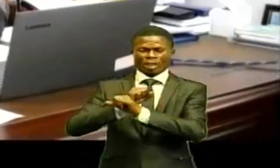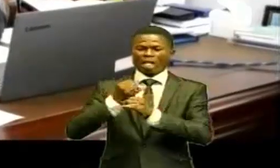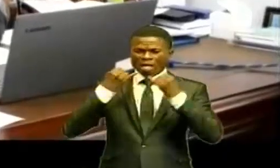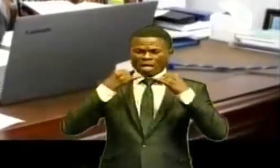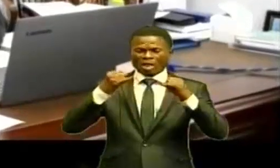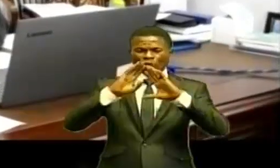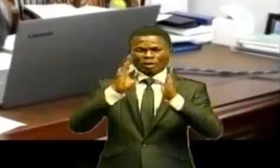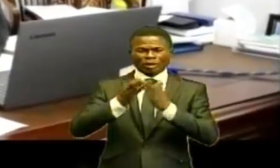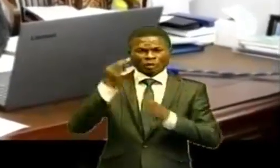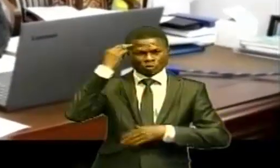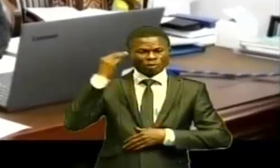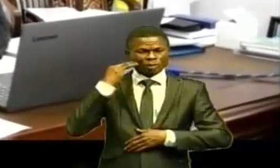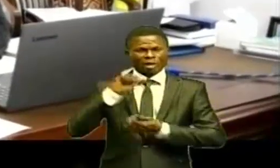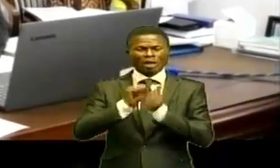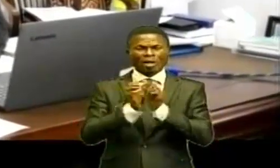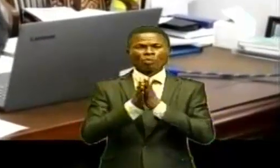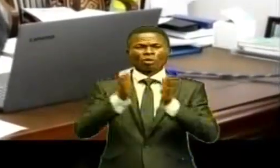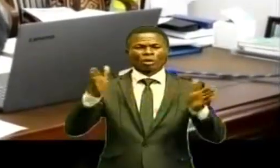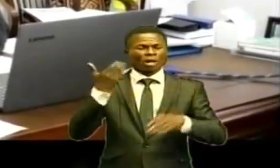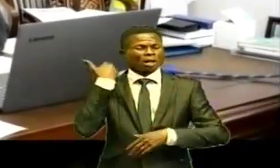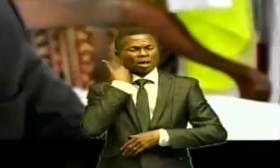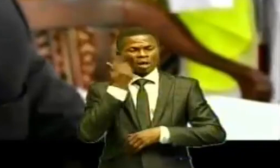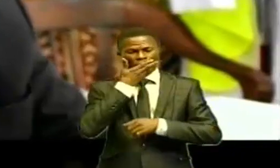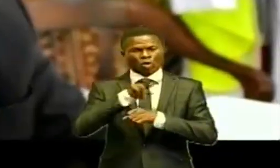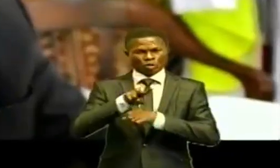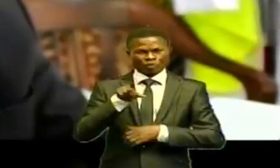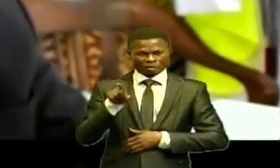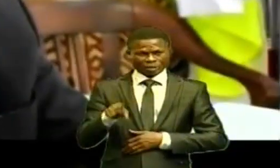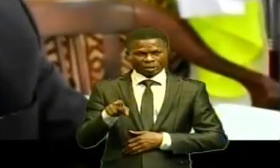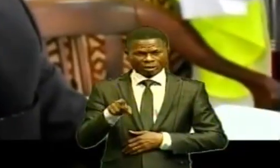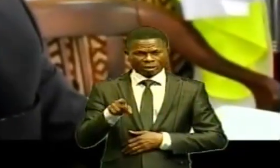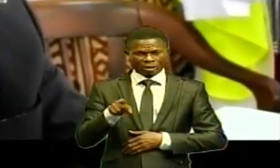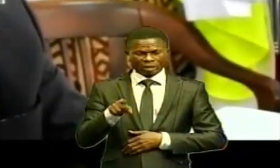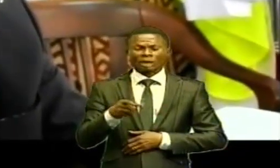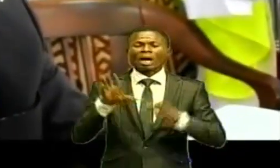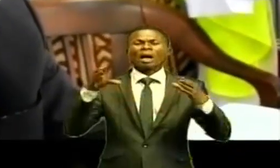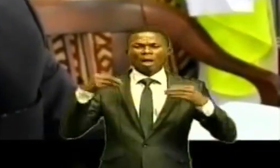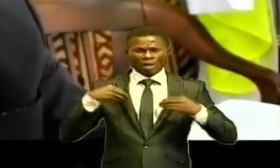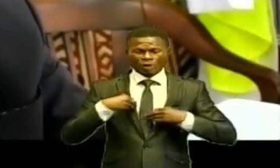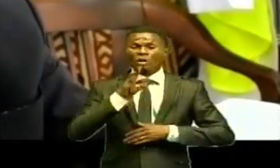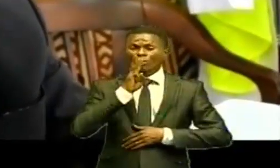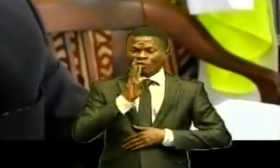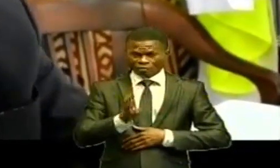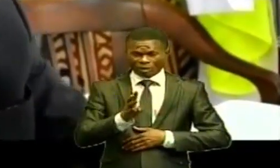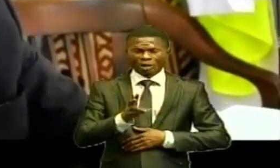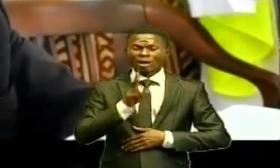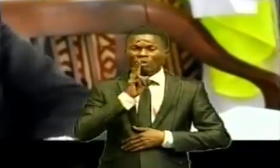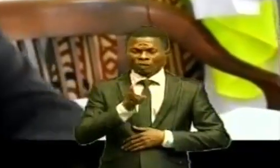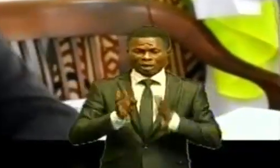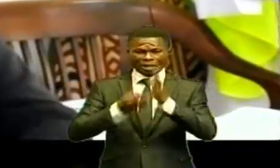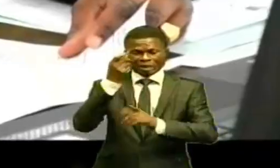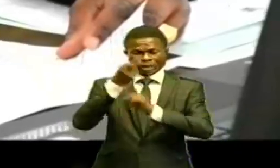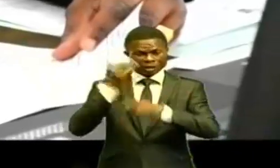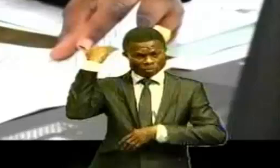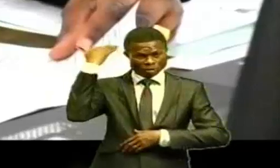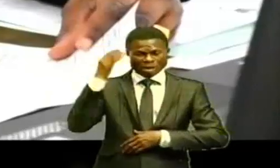le Conseil de la situation globale de la pandémie à COVID-19. Il a confirmé la survenue déclarée le 13 décembre